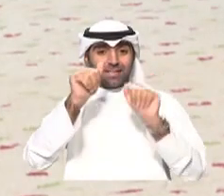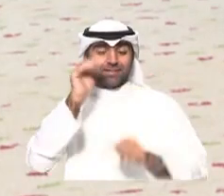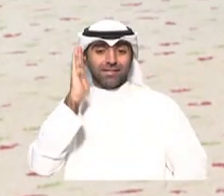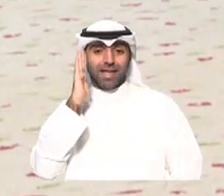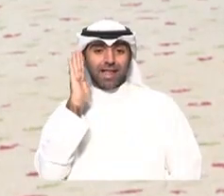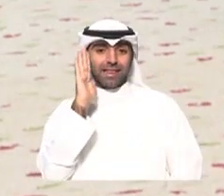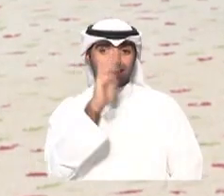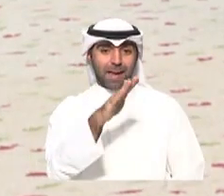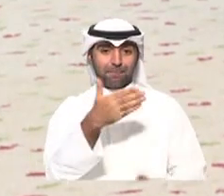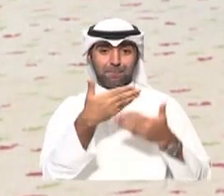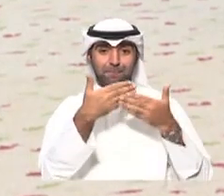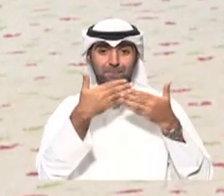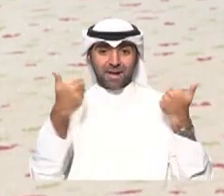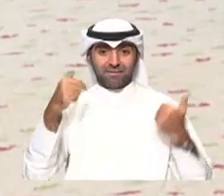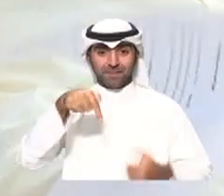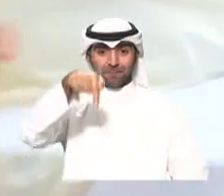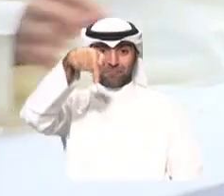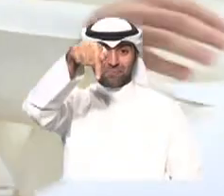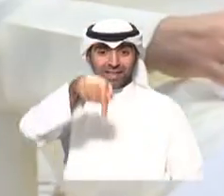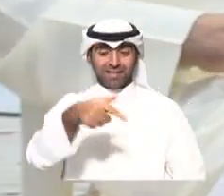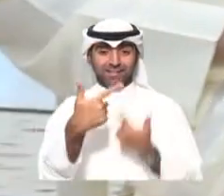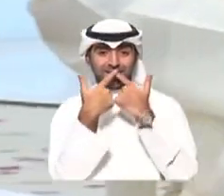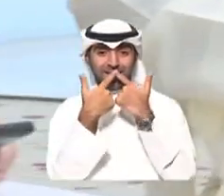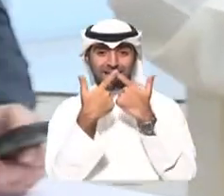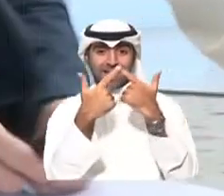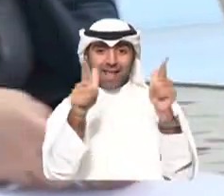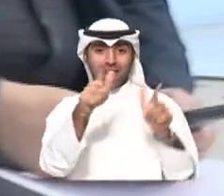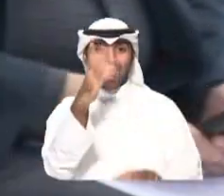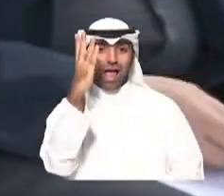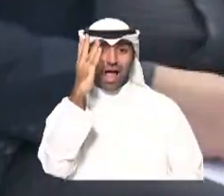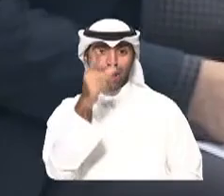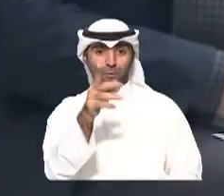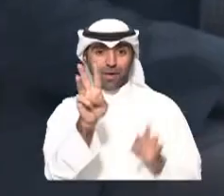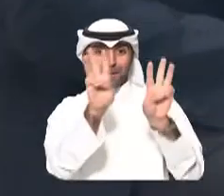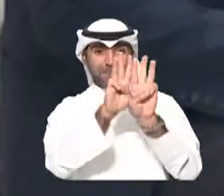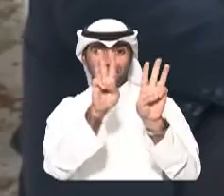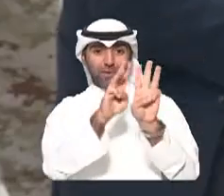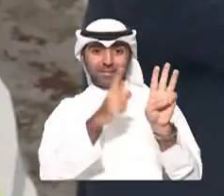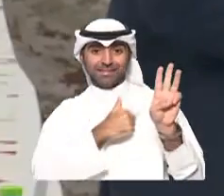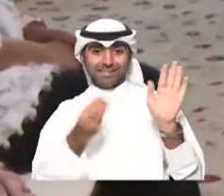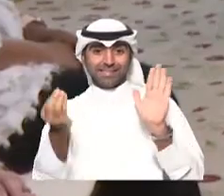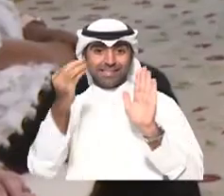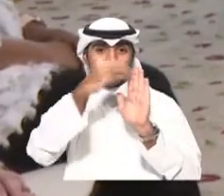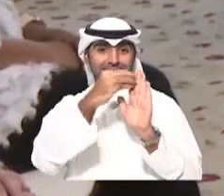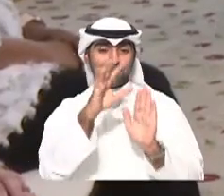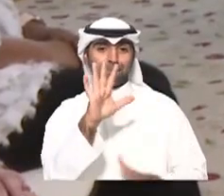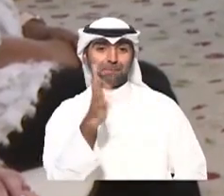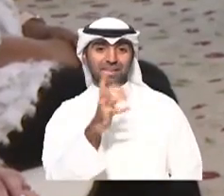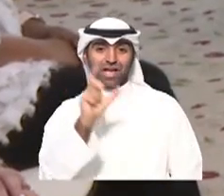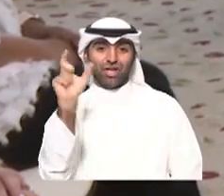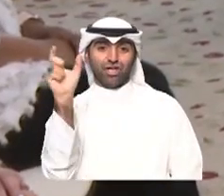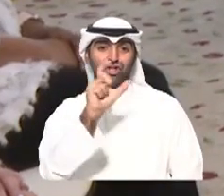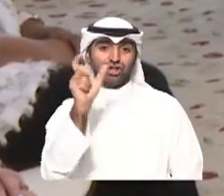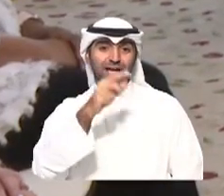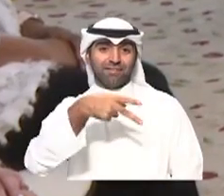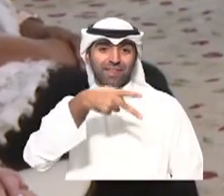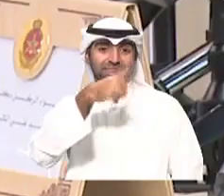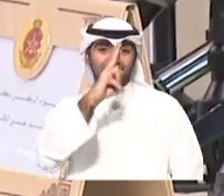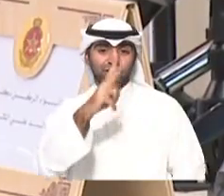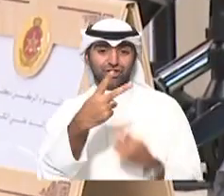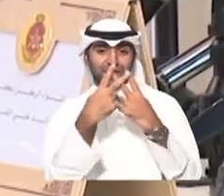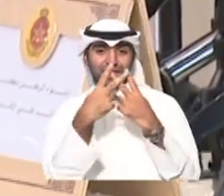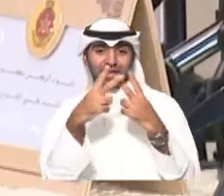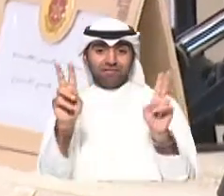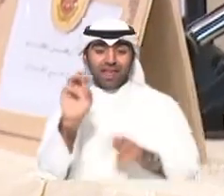التسجيل للدورة الأولى في ديسمبر المقبل بالتخصص الطبي بدورة تستمر لثلاثة أشهر، وكذلك